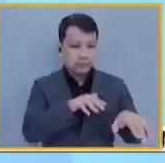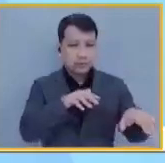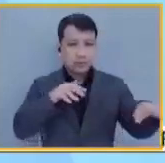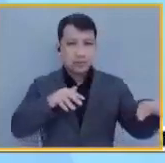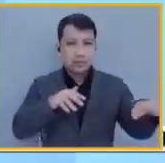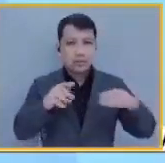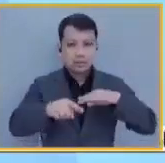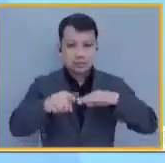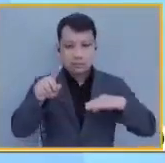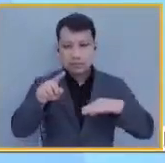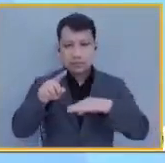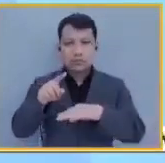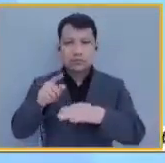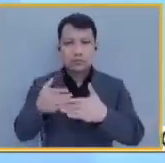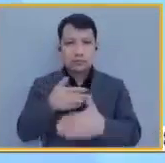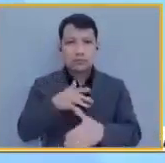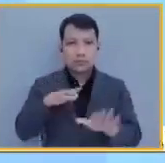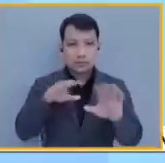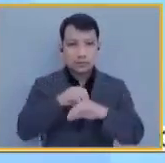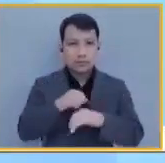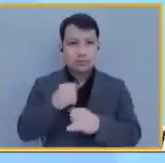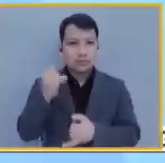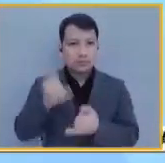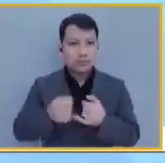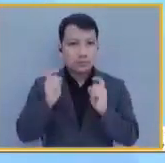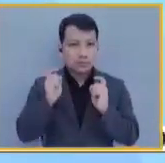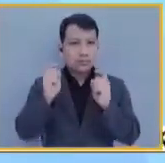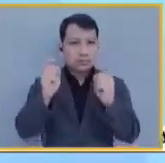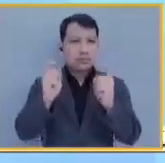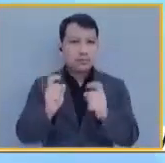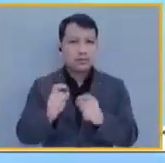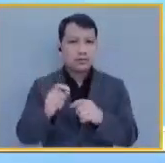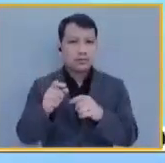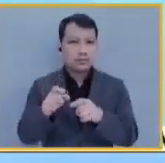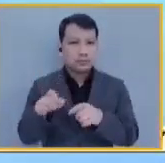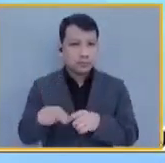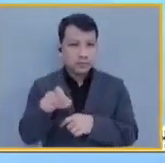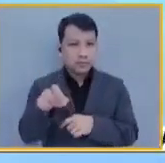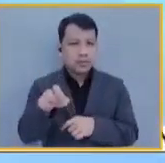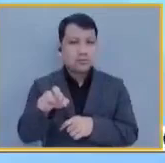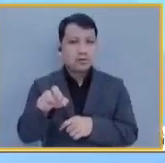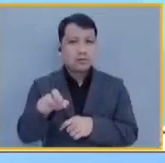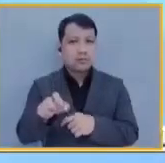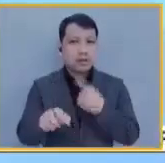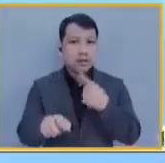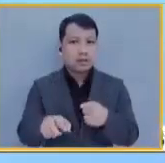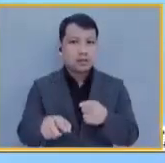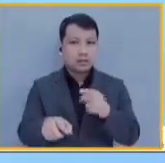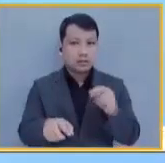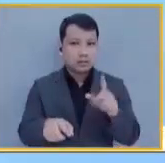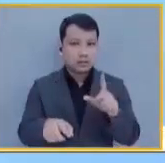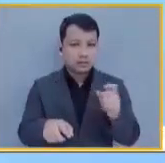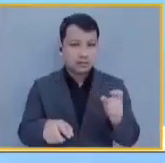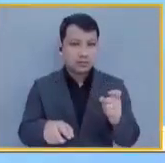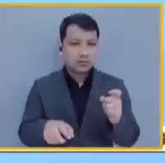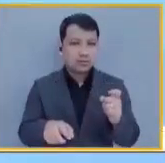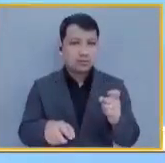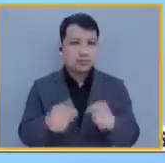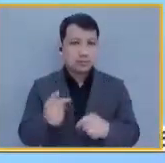at pag nakalampas na, mabilis na rin naman ang pagbiyahe. Ayon sa pamunuan ng NLEX para sa long weekend na